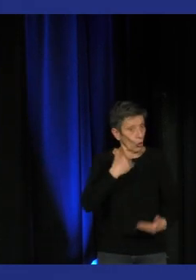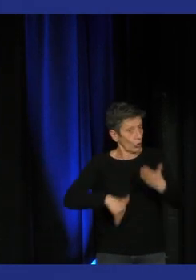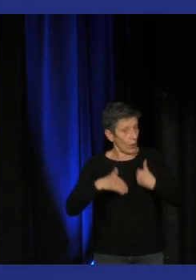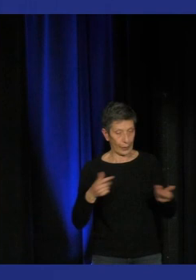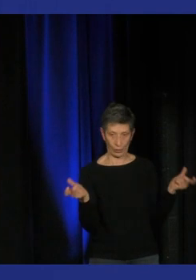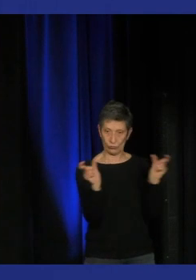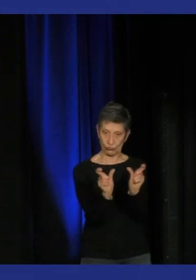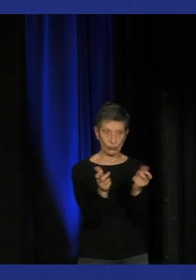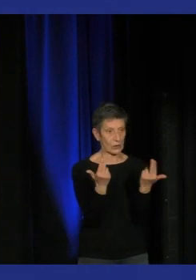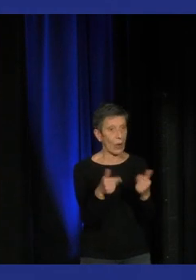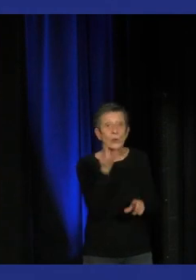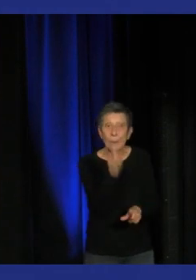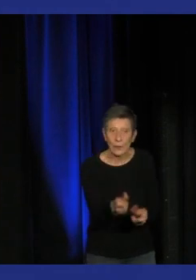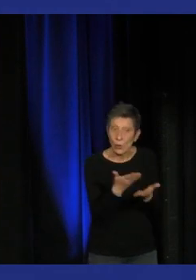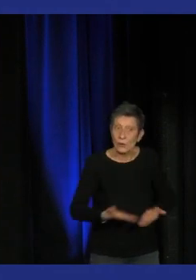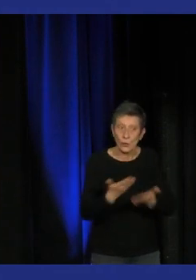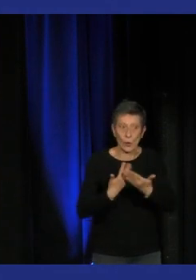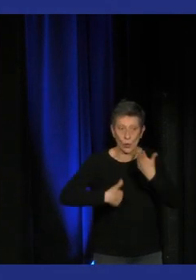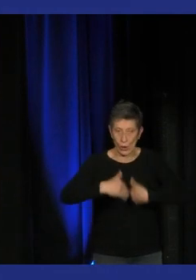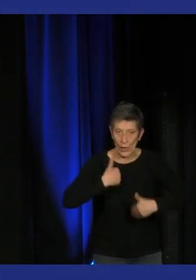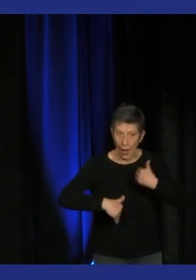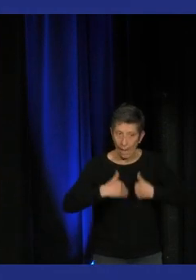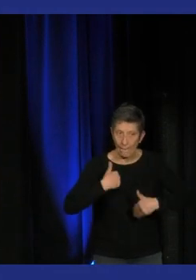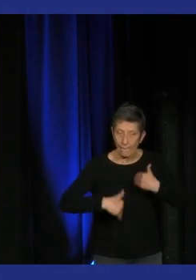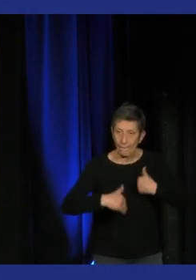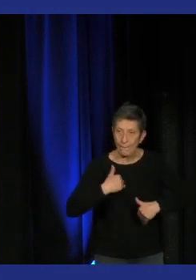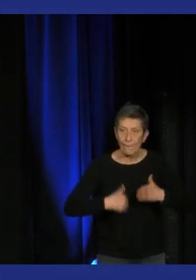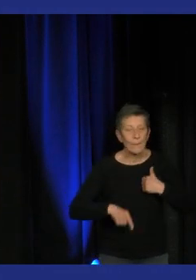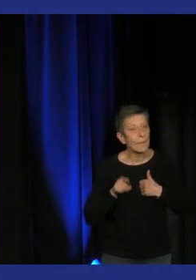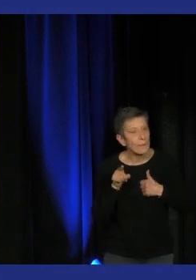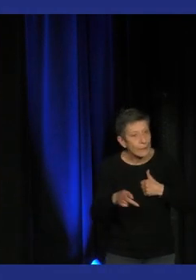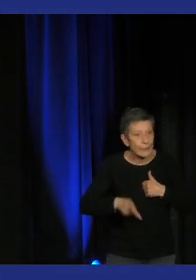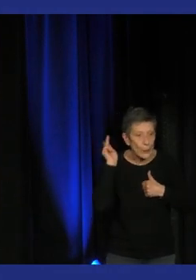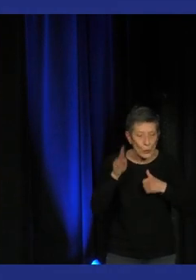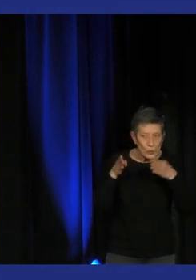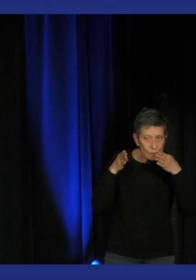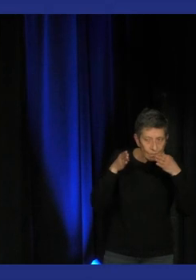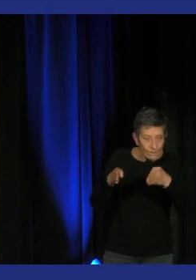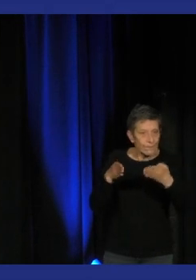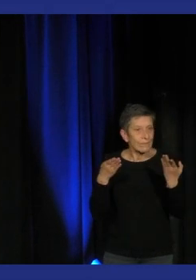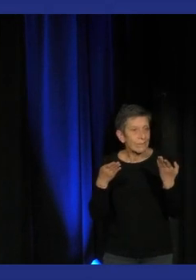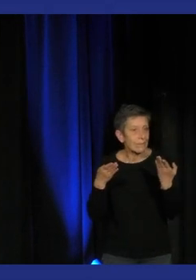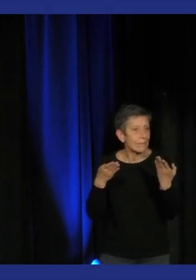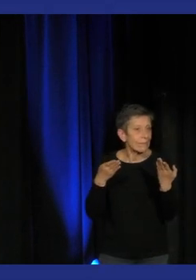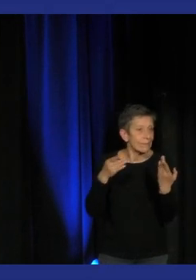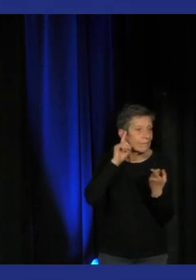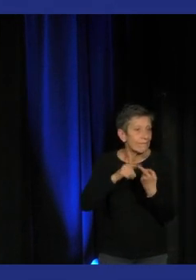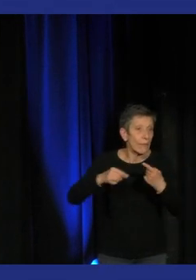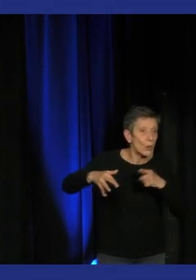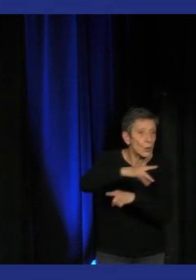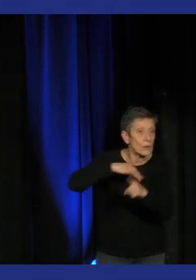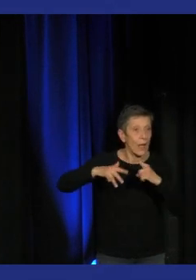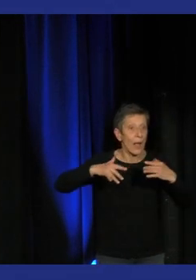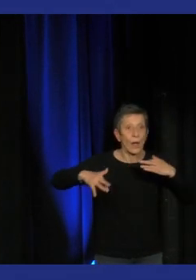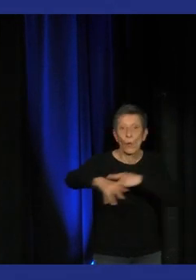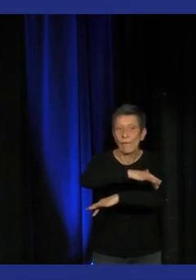et puis effectivement, personne en situation de handicap qui insiste davantage sur l'aspect social et le fait qu'il y